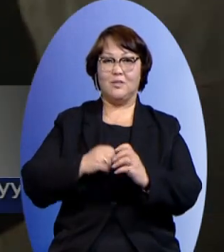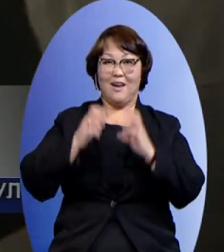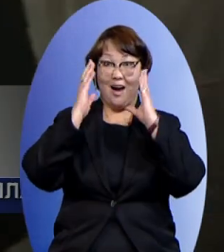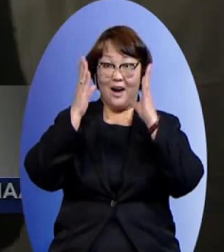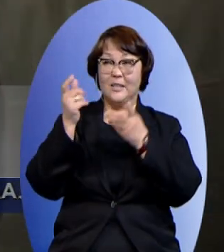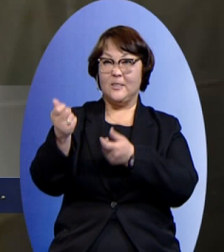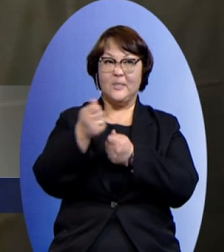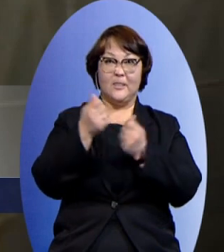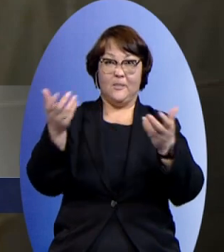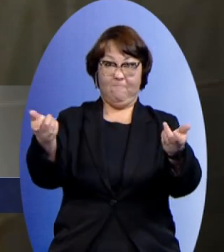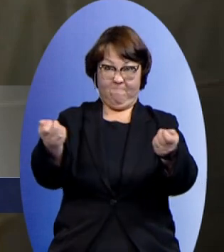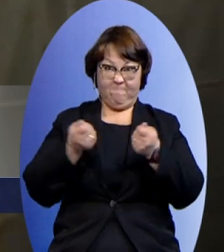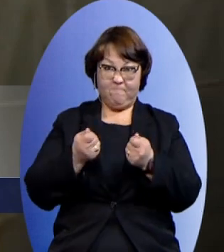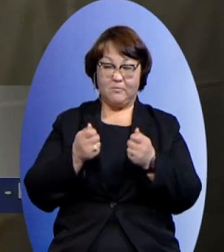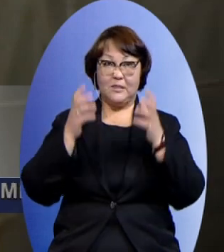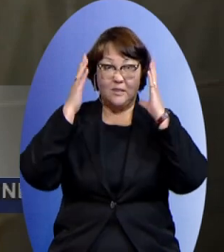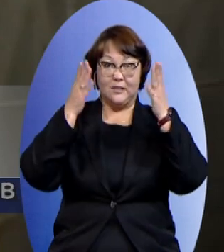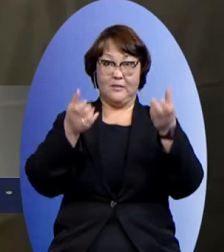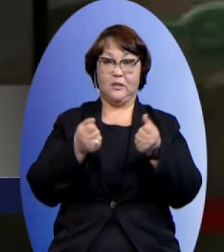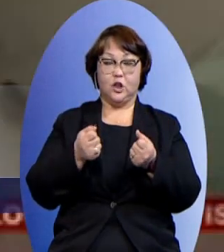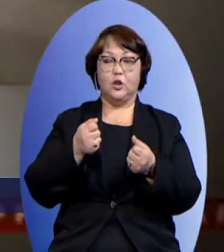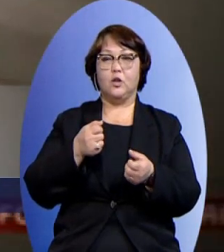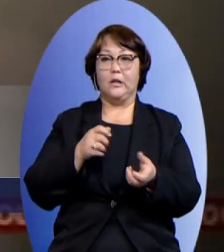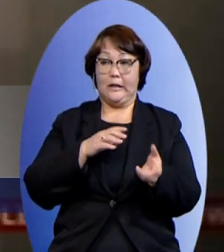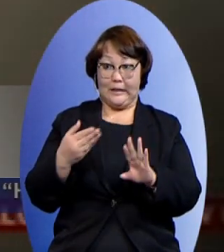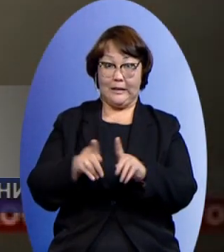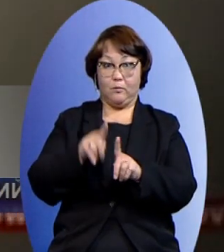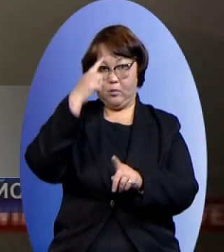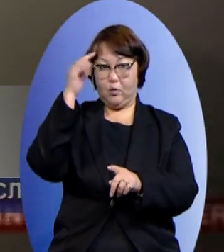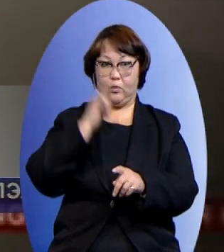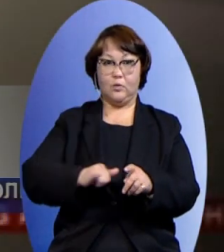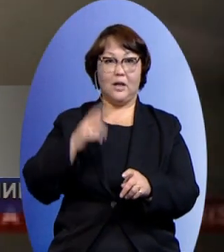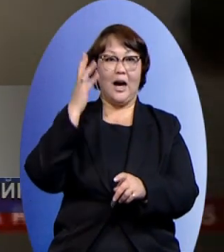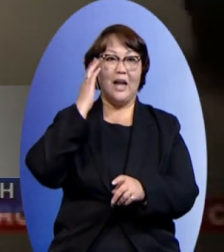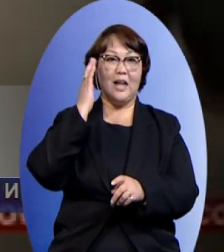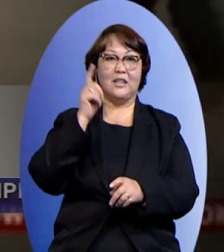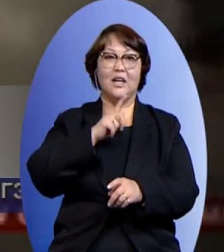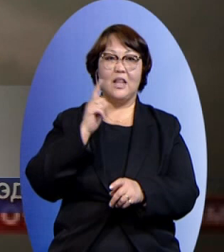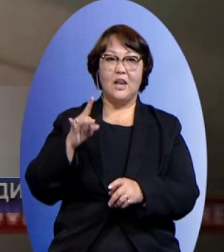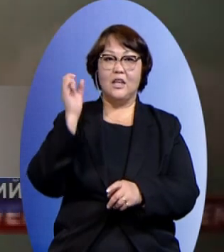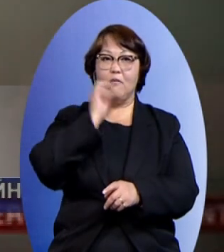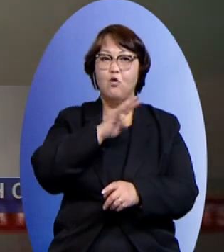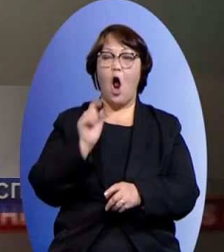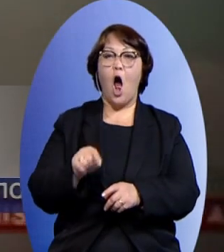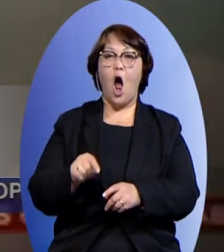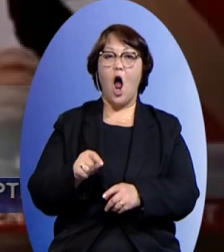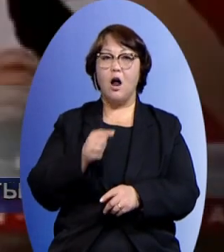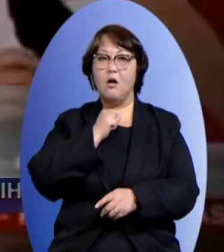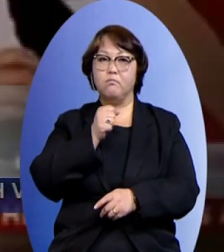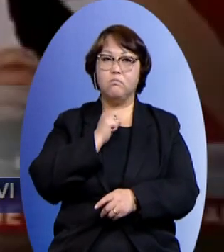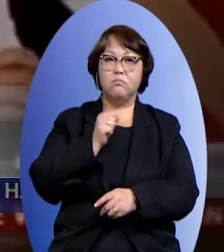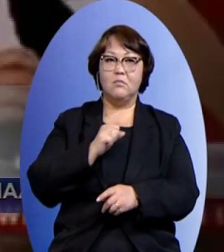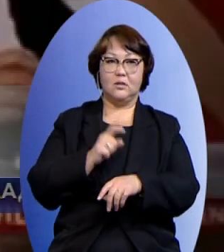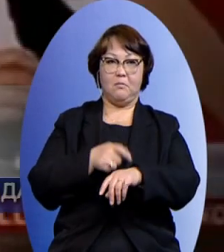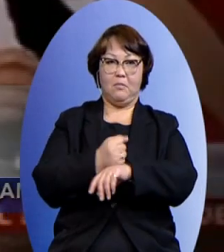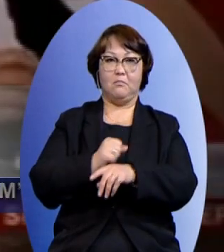хандуулах чиглэл рүү хөгжиж байгаа ийм үед манай улс гадаад хил дээр мэдээ нэвтрүүлэх цацдаг сувгтай болох нь цаг алдалгүй хийх ажил болсон. Хамгийн